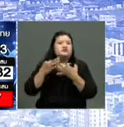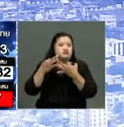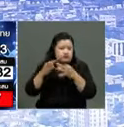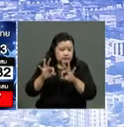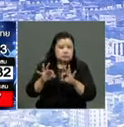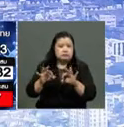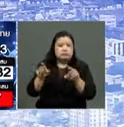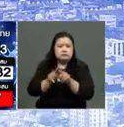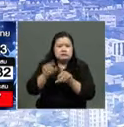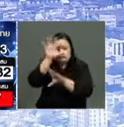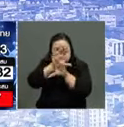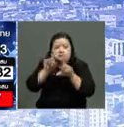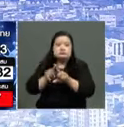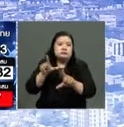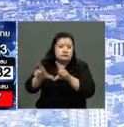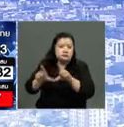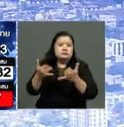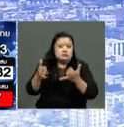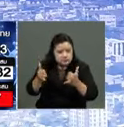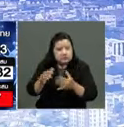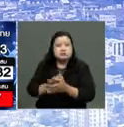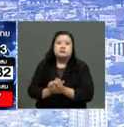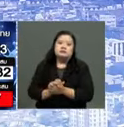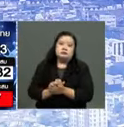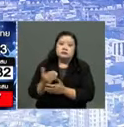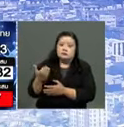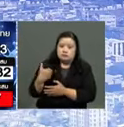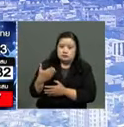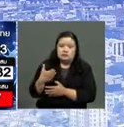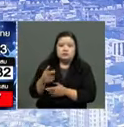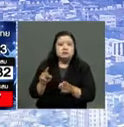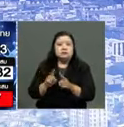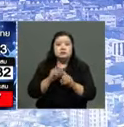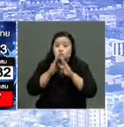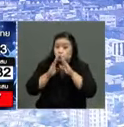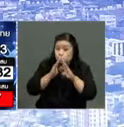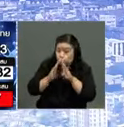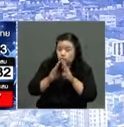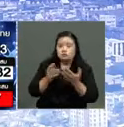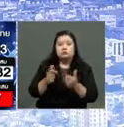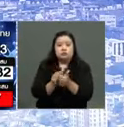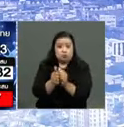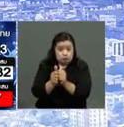เศษเป็นการส่งข้อความผ่านระบบอินเตอร์เน็ตไม่มีค่าใช้บริการใดๆทั้งสิ้นฟรีว่างๆฟรีนะครับเมื่อเราใช้Lineคุยกันเราคุยพันธุ์ Facebook Messenger